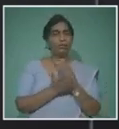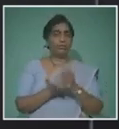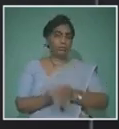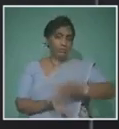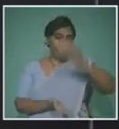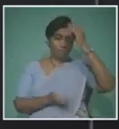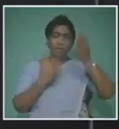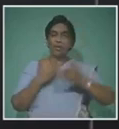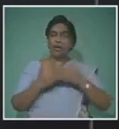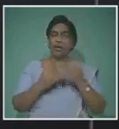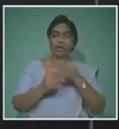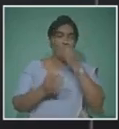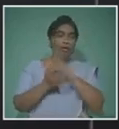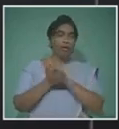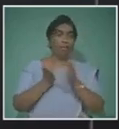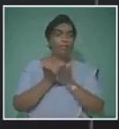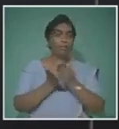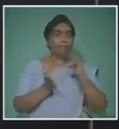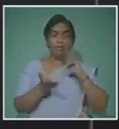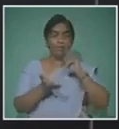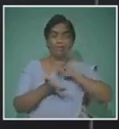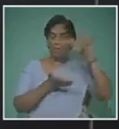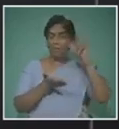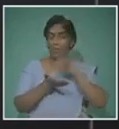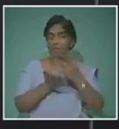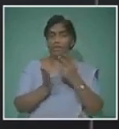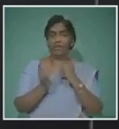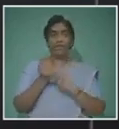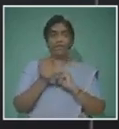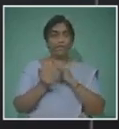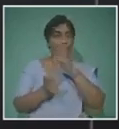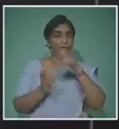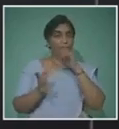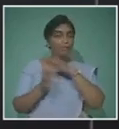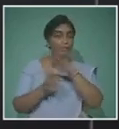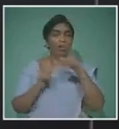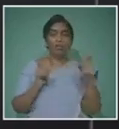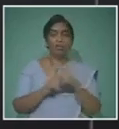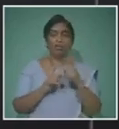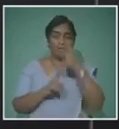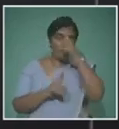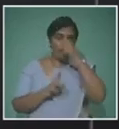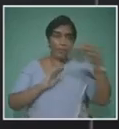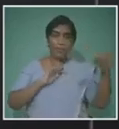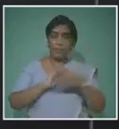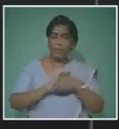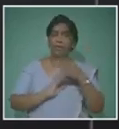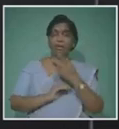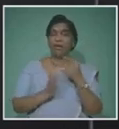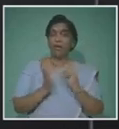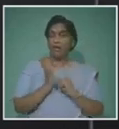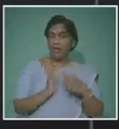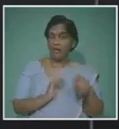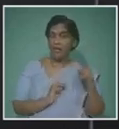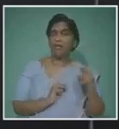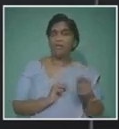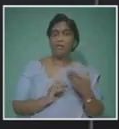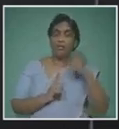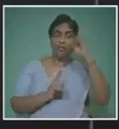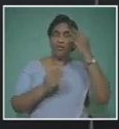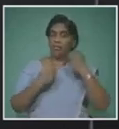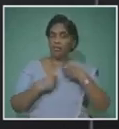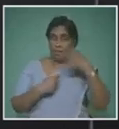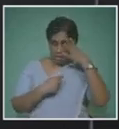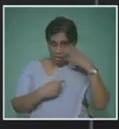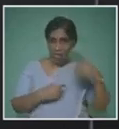හදන්න, මත්තල ගුවන් තොටුපළ හදන්න, සූර්යවා ක්‍රීඩාංගණ හදන්න, ඩොලර් වලින් මාටිය ගහන්න, ගත්තු ණයවල විපාකේ අපිට අමතක